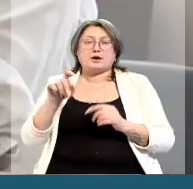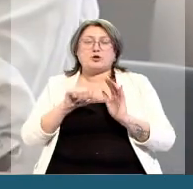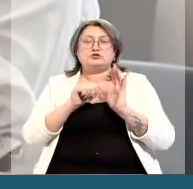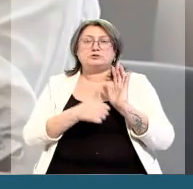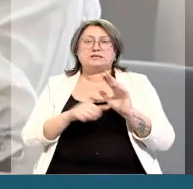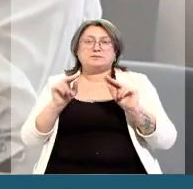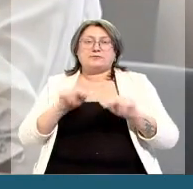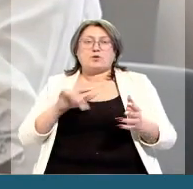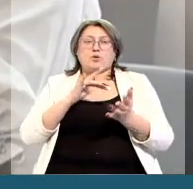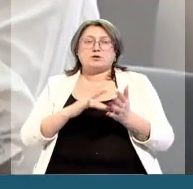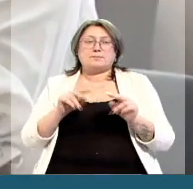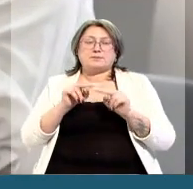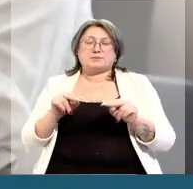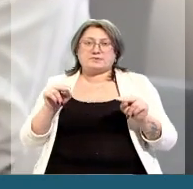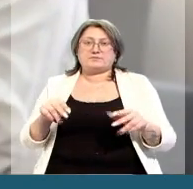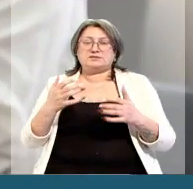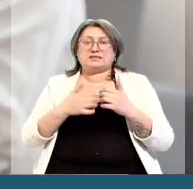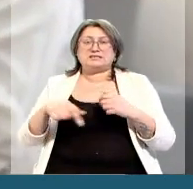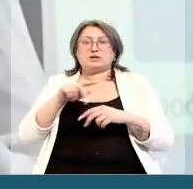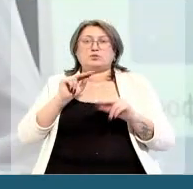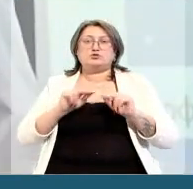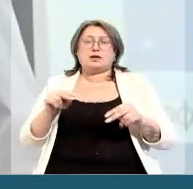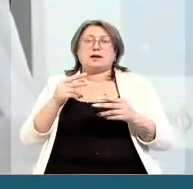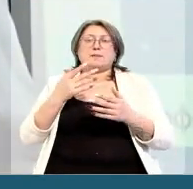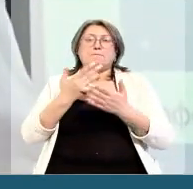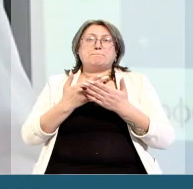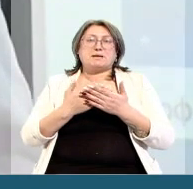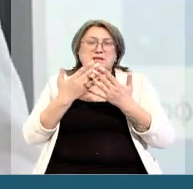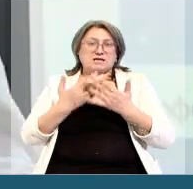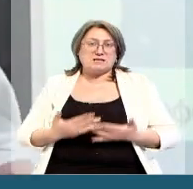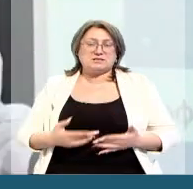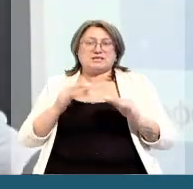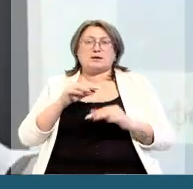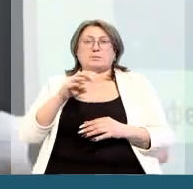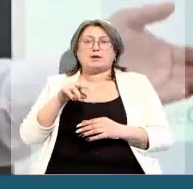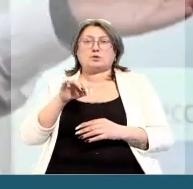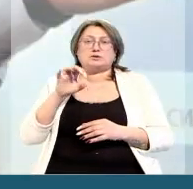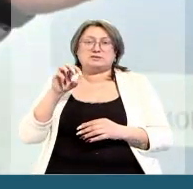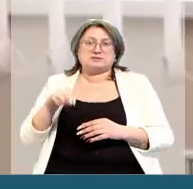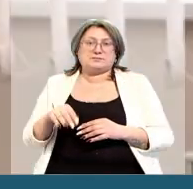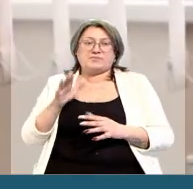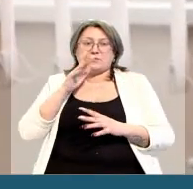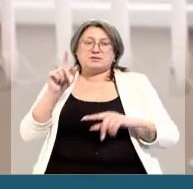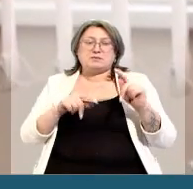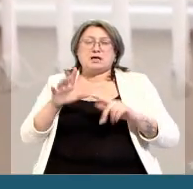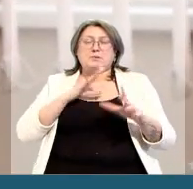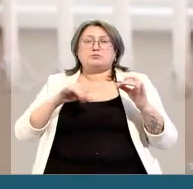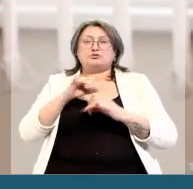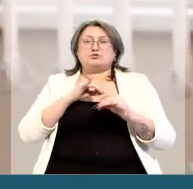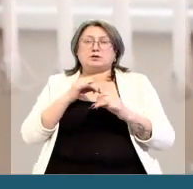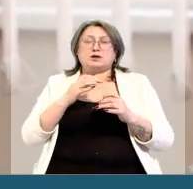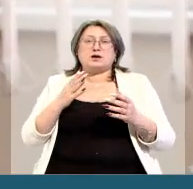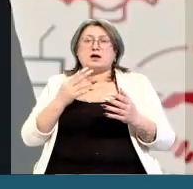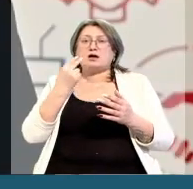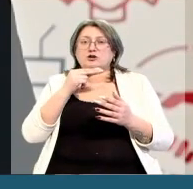16-ға жуық педагог келген. Олардың ішінде пән мұғалімдері мен әдіскерлер бар. Семинар барысында сапалы білім берудің